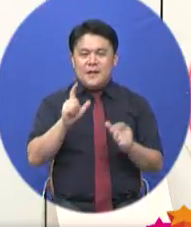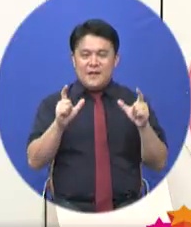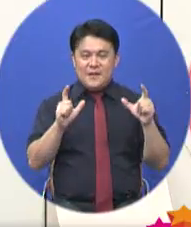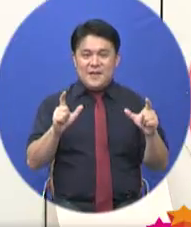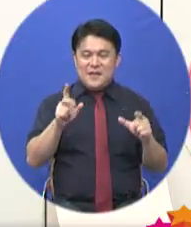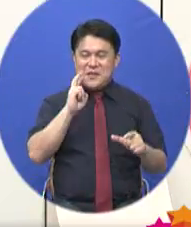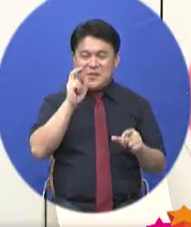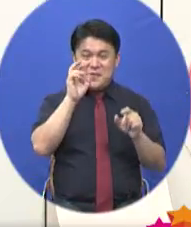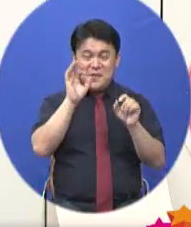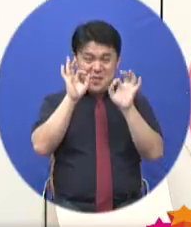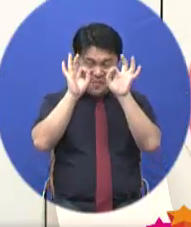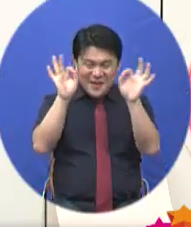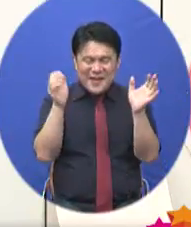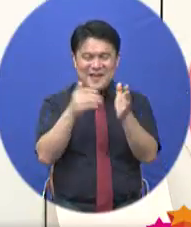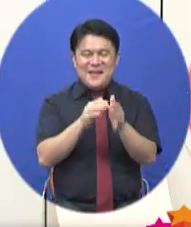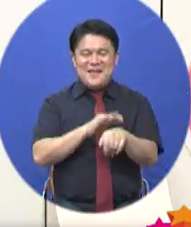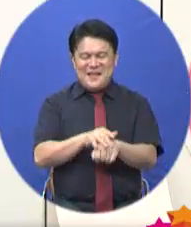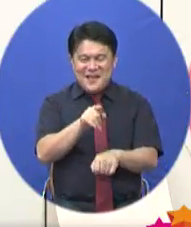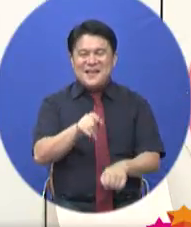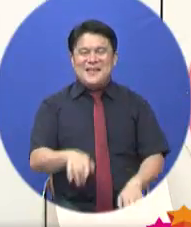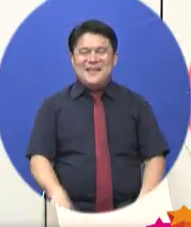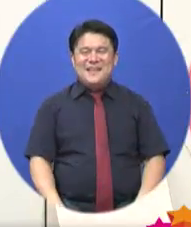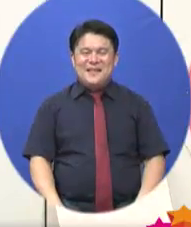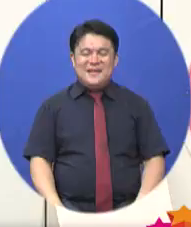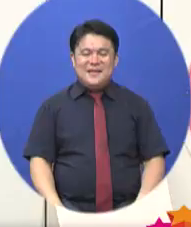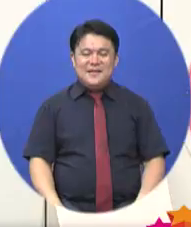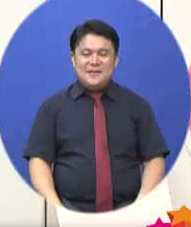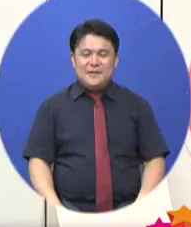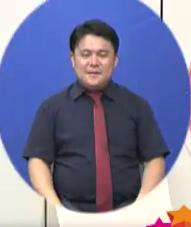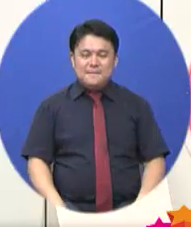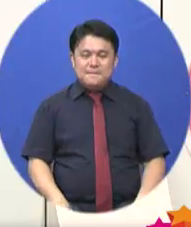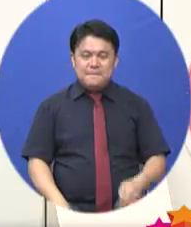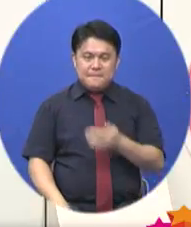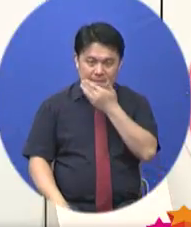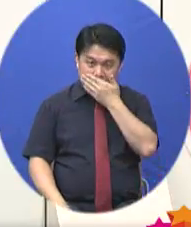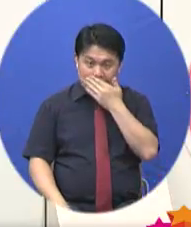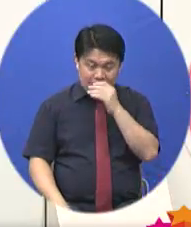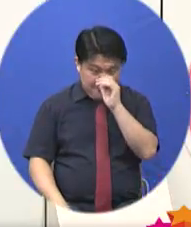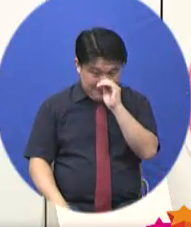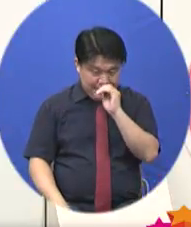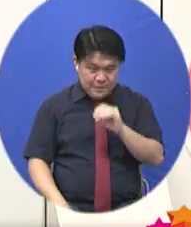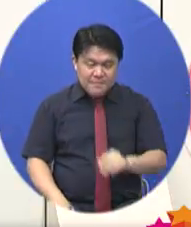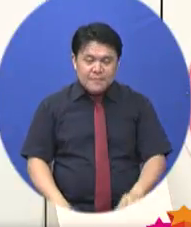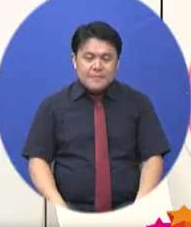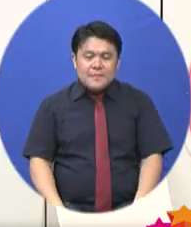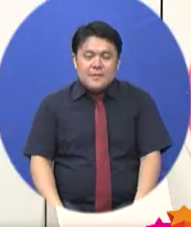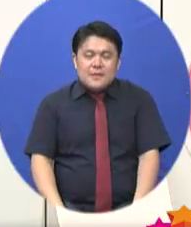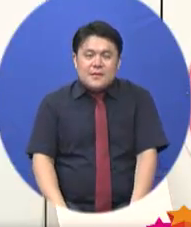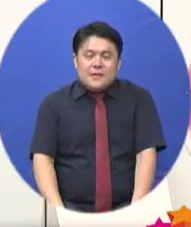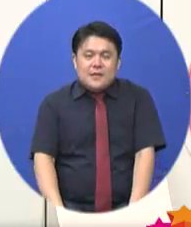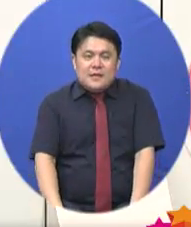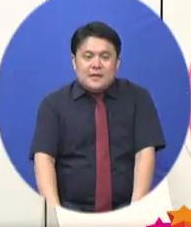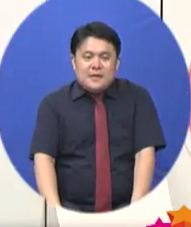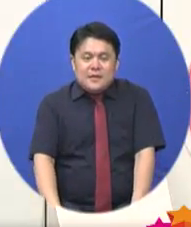봤습니다. 아, 네, 감사합니다. 저 7학년 3반이에요. 네. 아, 네.